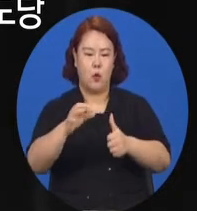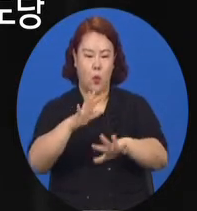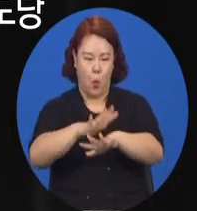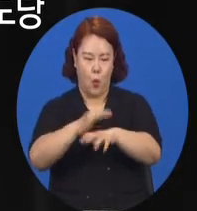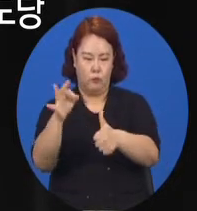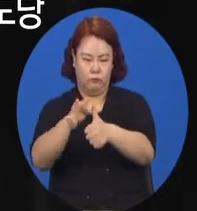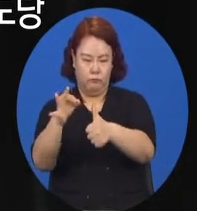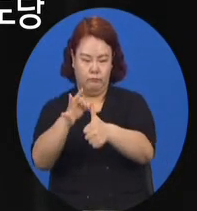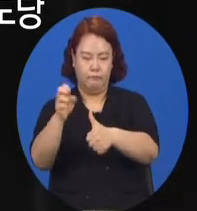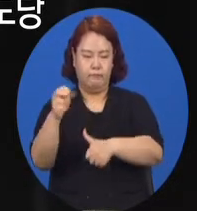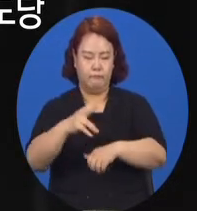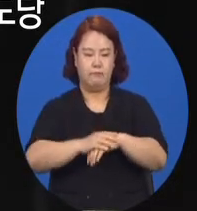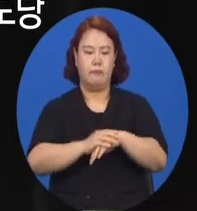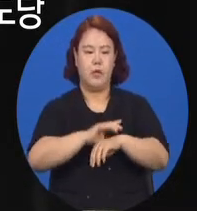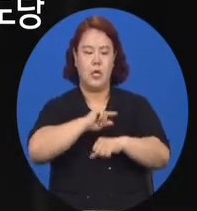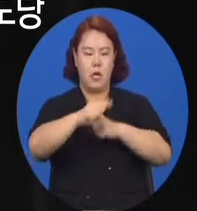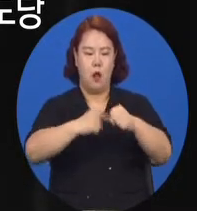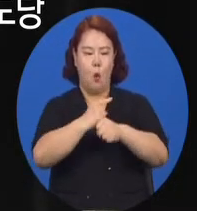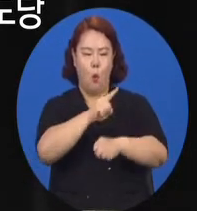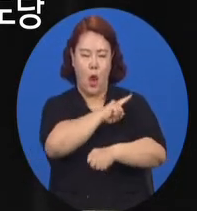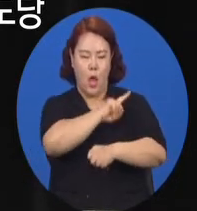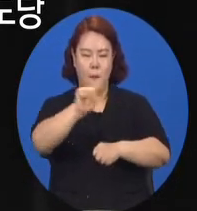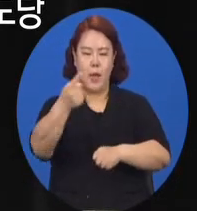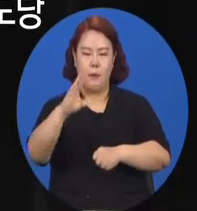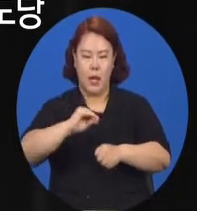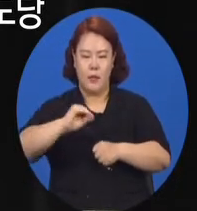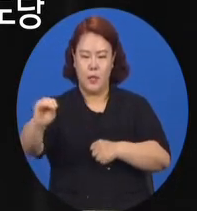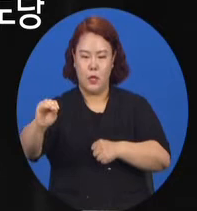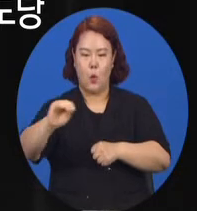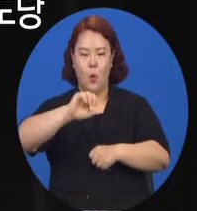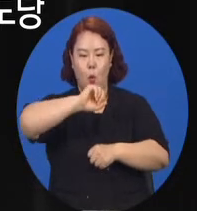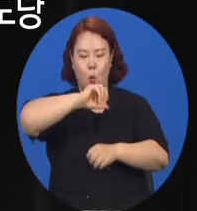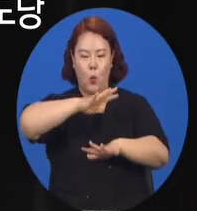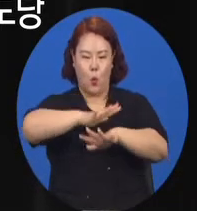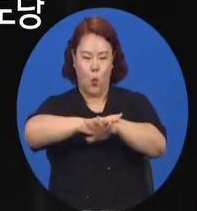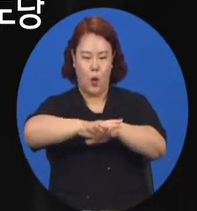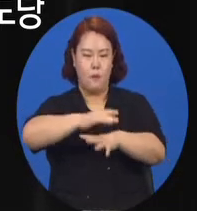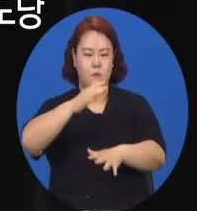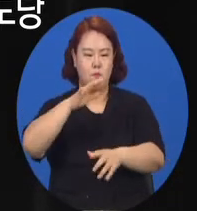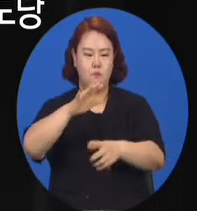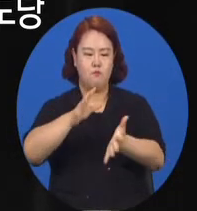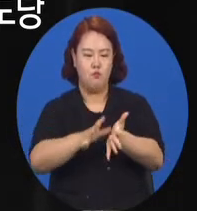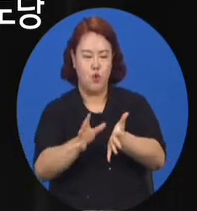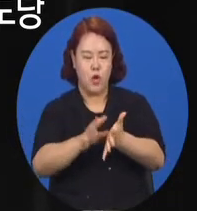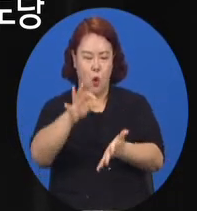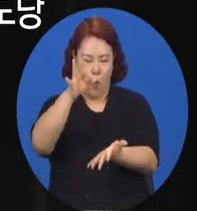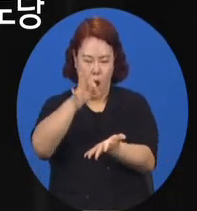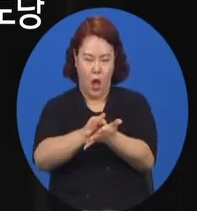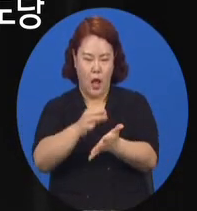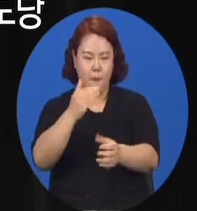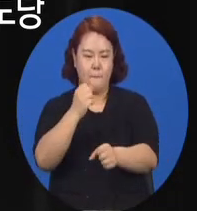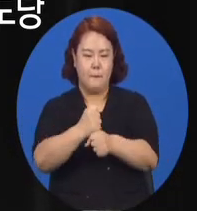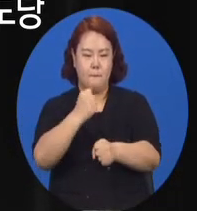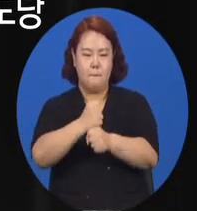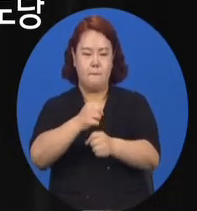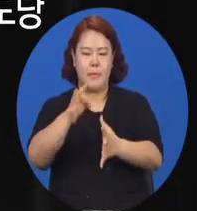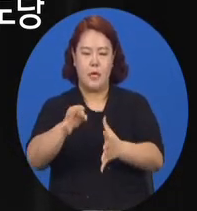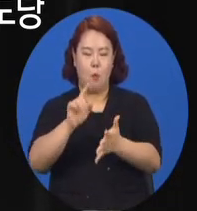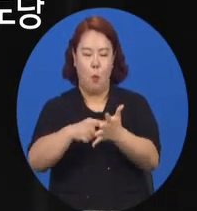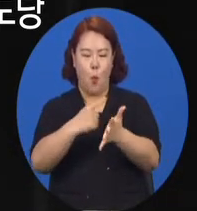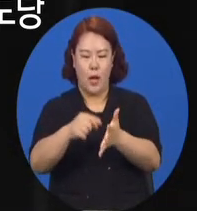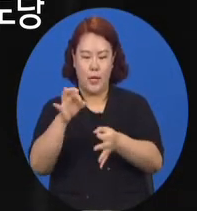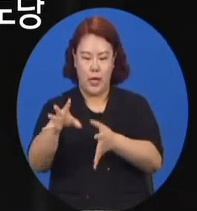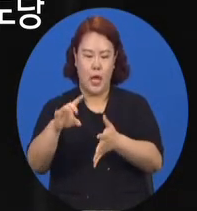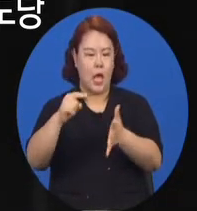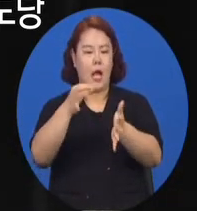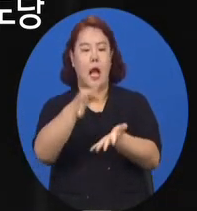기본수당, 연 최대 100만 원을 드리는 농산물 최저생산비 보장제와 농산물 최저가격